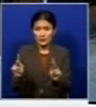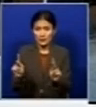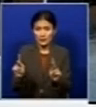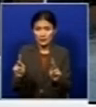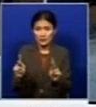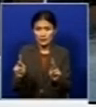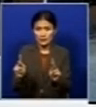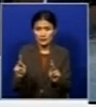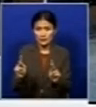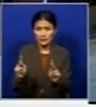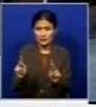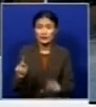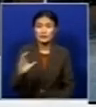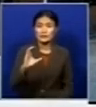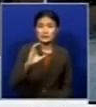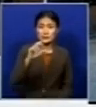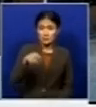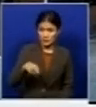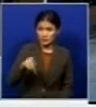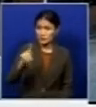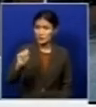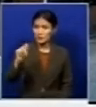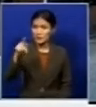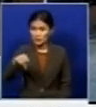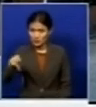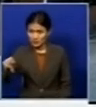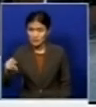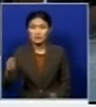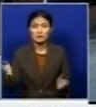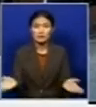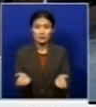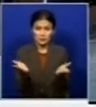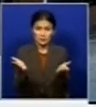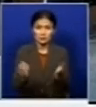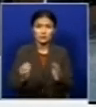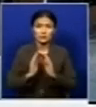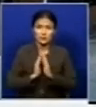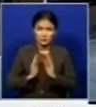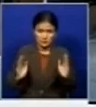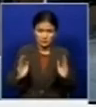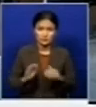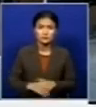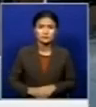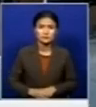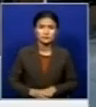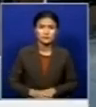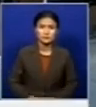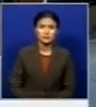CPTPP คณะนี้ครับกราบขอบคุณท่านประธานที่ให้โอกาสครับ